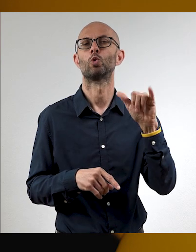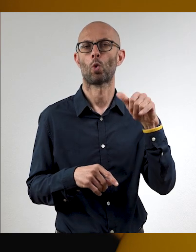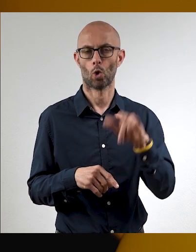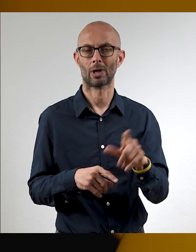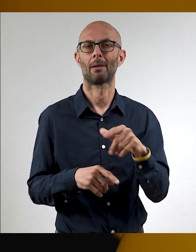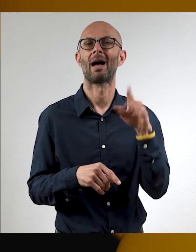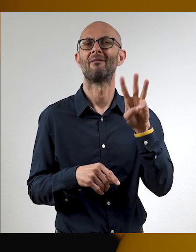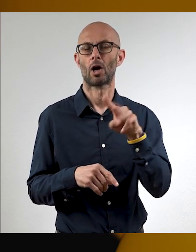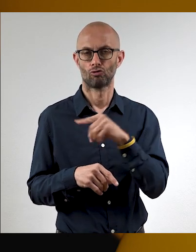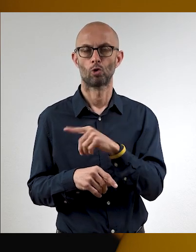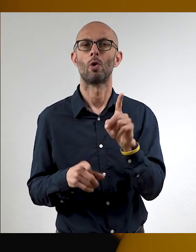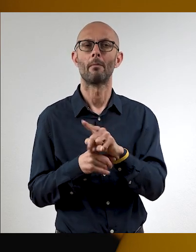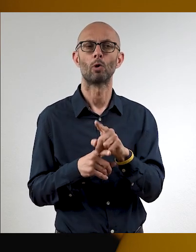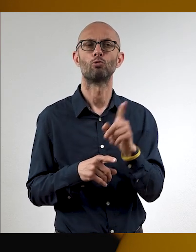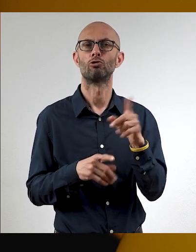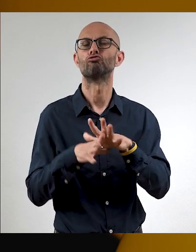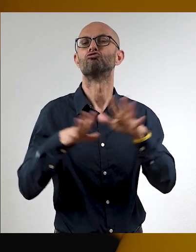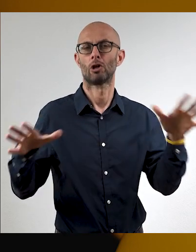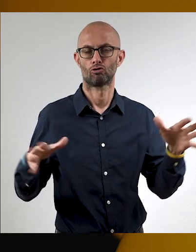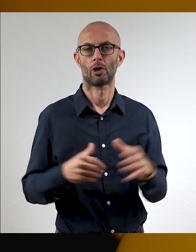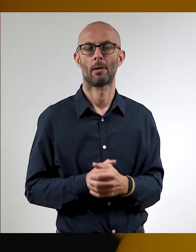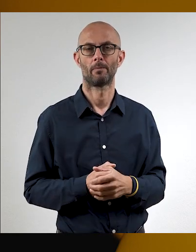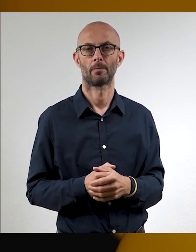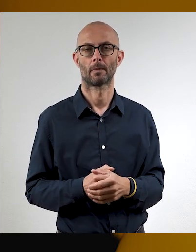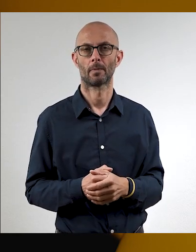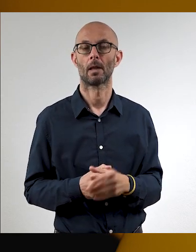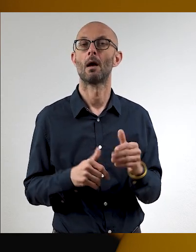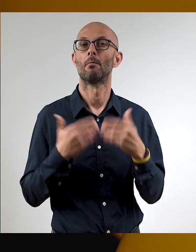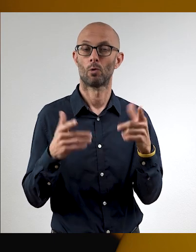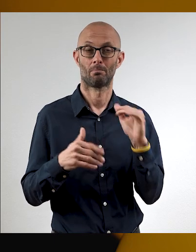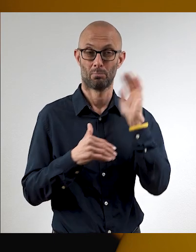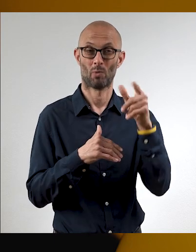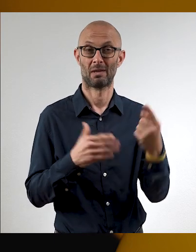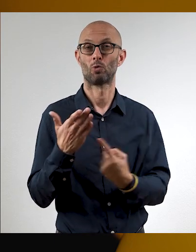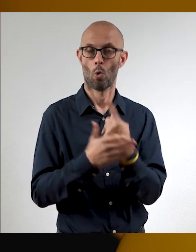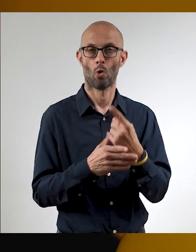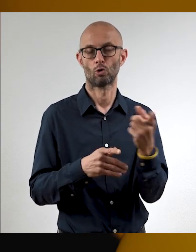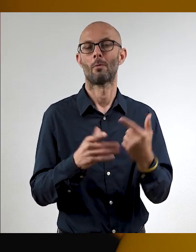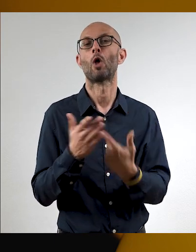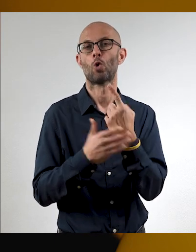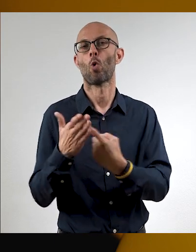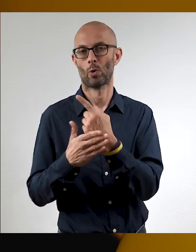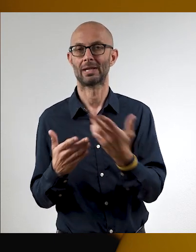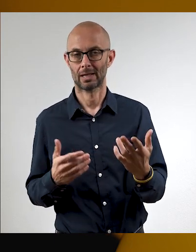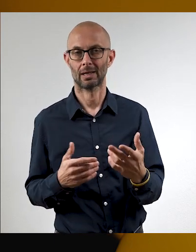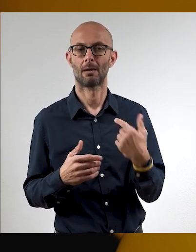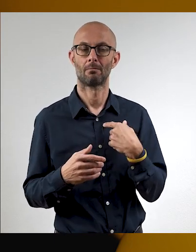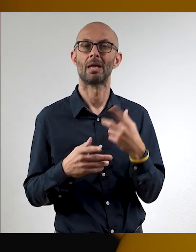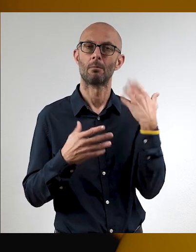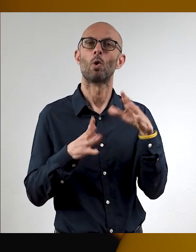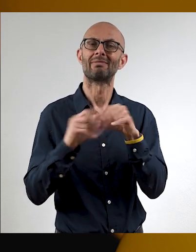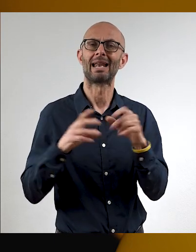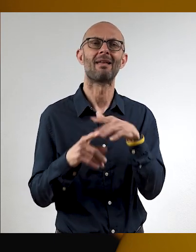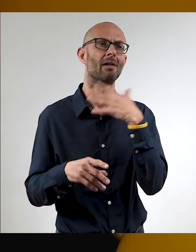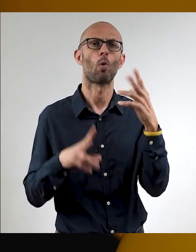v Washingtonu, ampak tudi širše. Po tem dogodku oziroma dogodkih je bilo narejenih